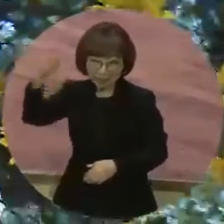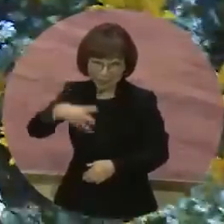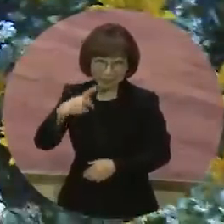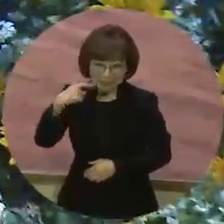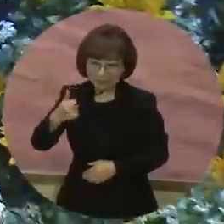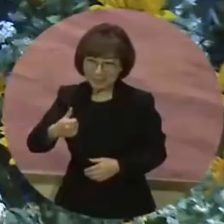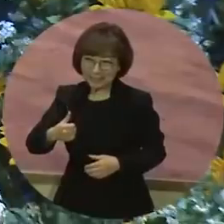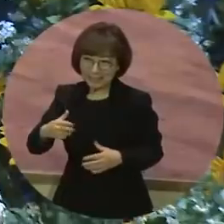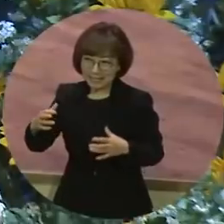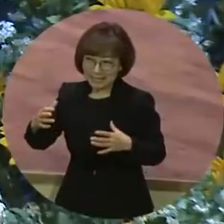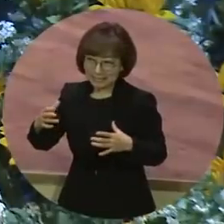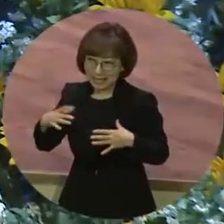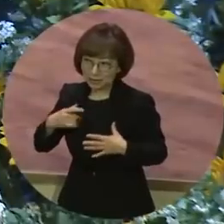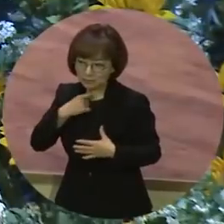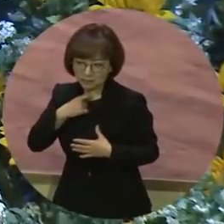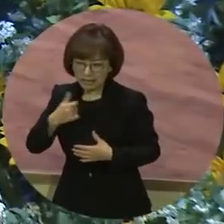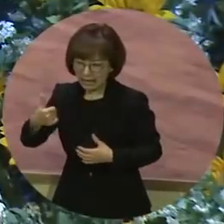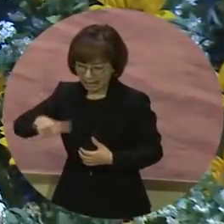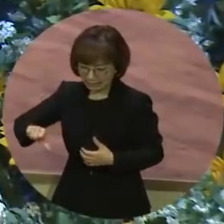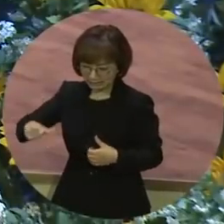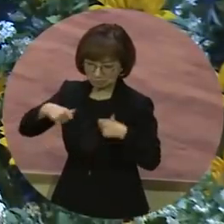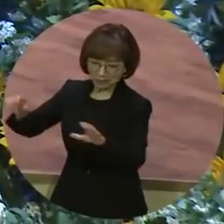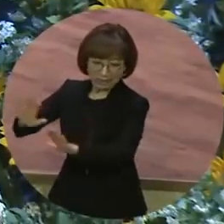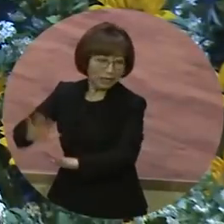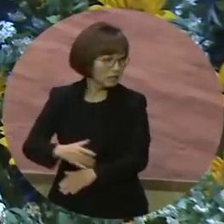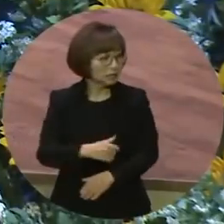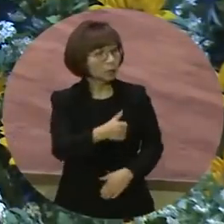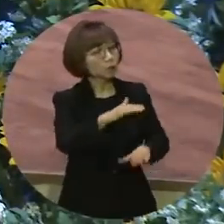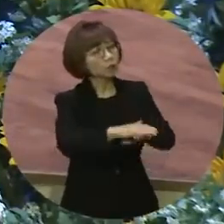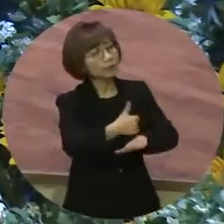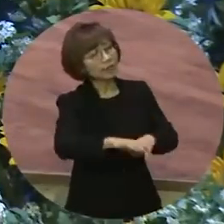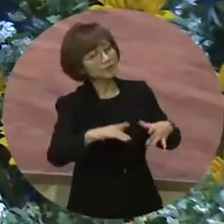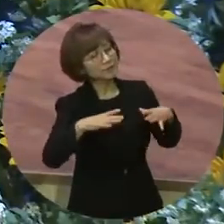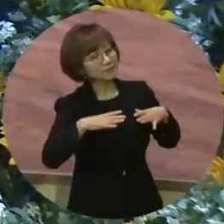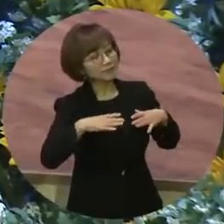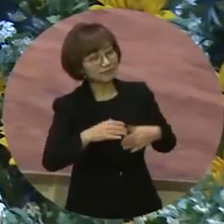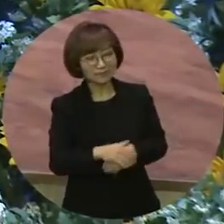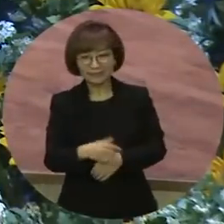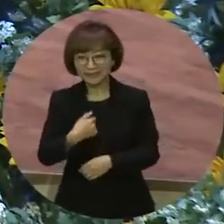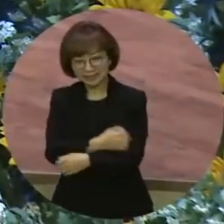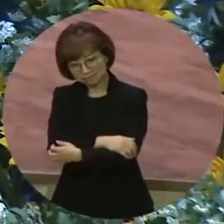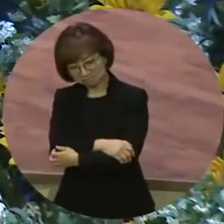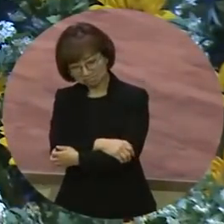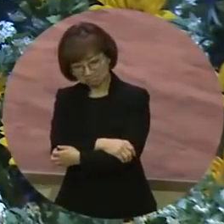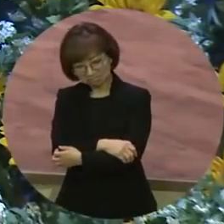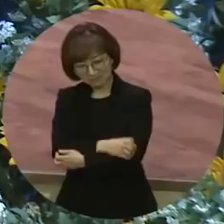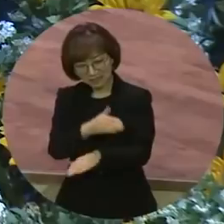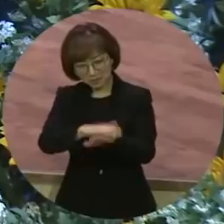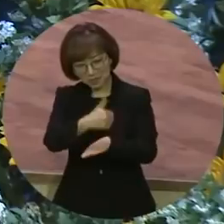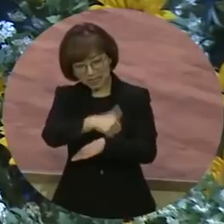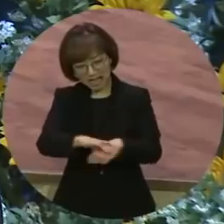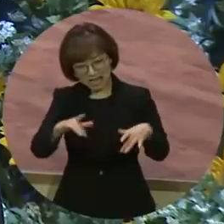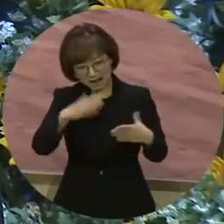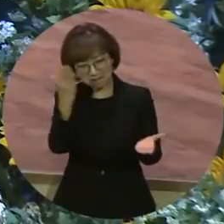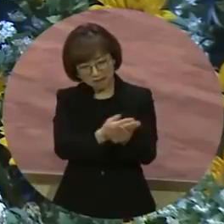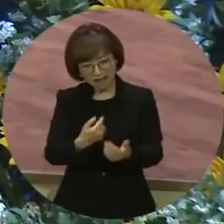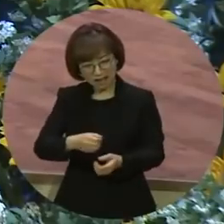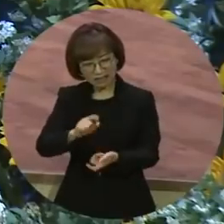하나님은 아니지. 내가 볼 때 아이고 하나님은 당신 통해서 그리스도만 자랑하게 만들 텐데.